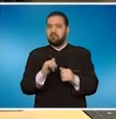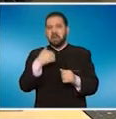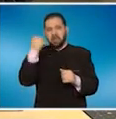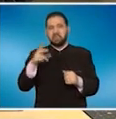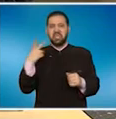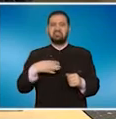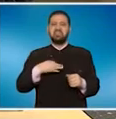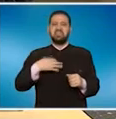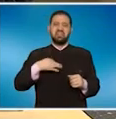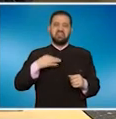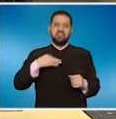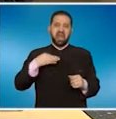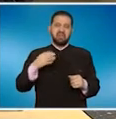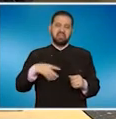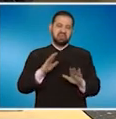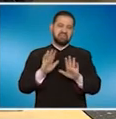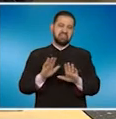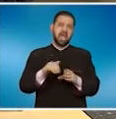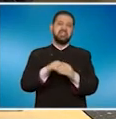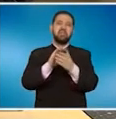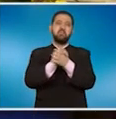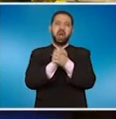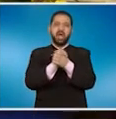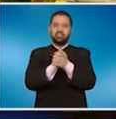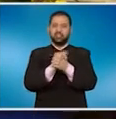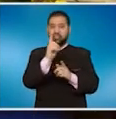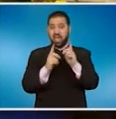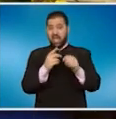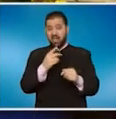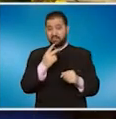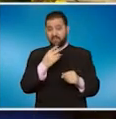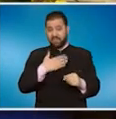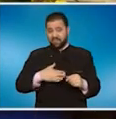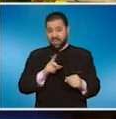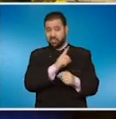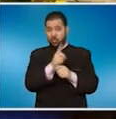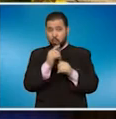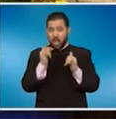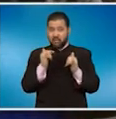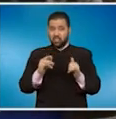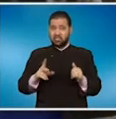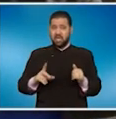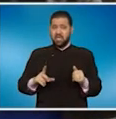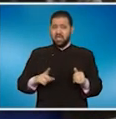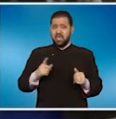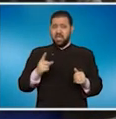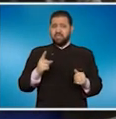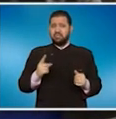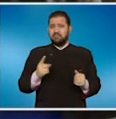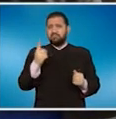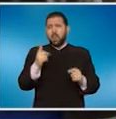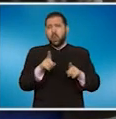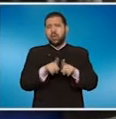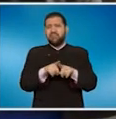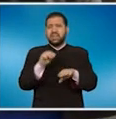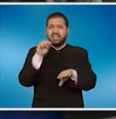angajezi pe această cale, ești lăsat în pace. Și acest lucru este, dacă vreți, un fel de, nu o dovadă, pentru că nu vorbim de dovezi aici, ci un fel